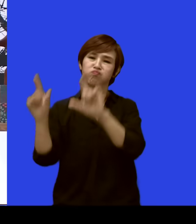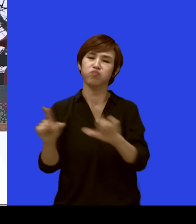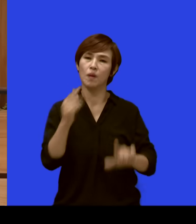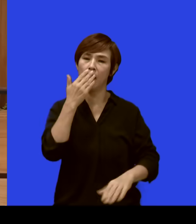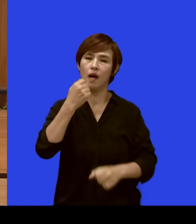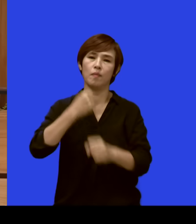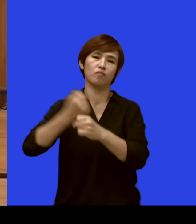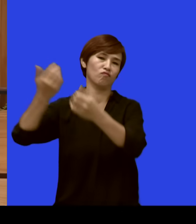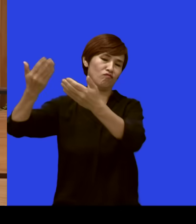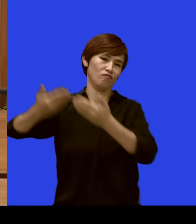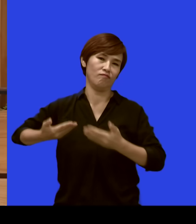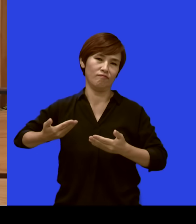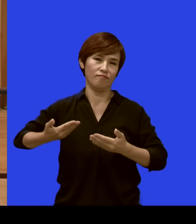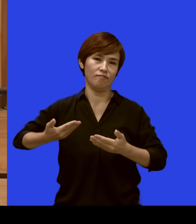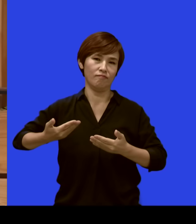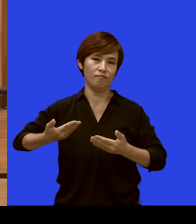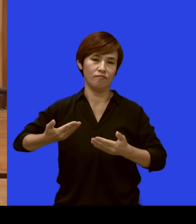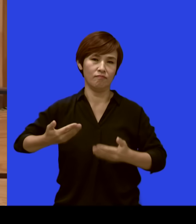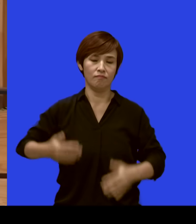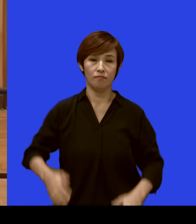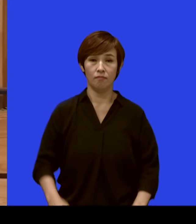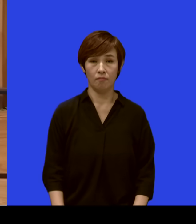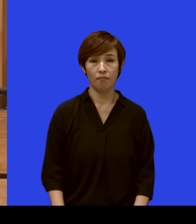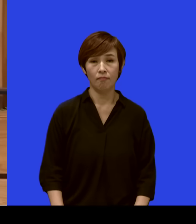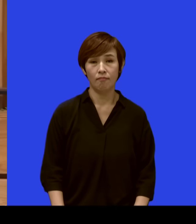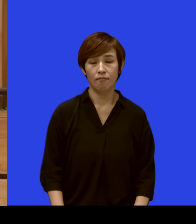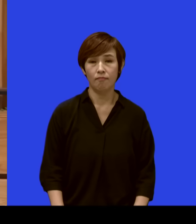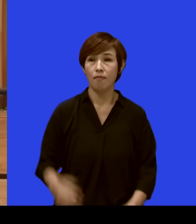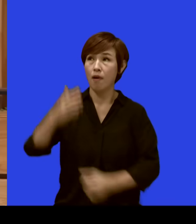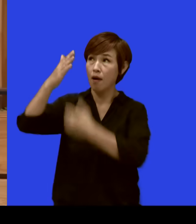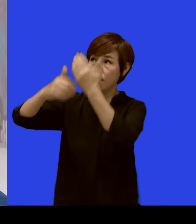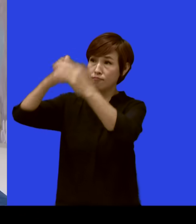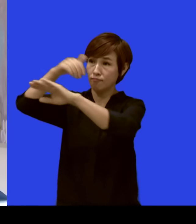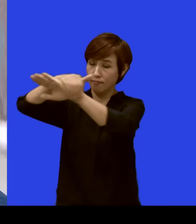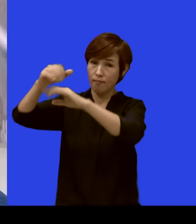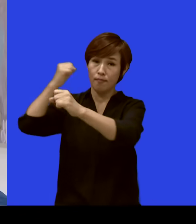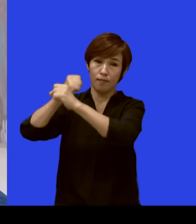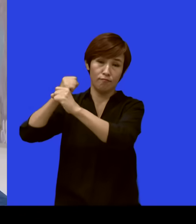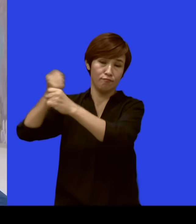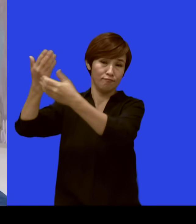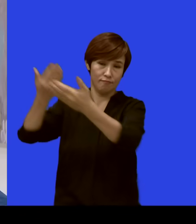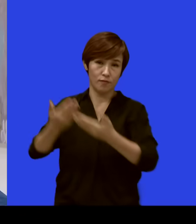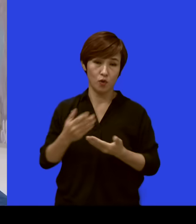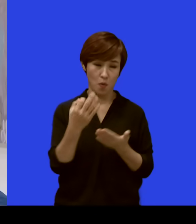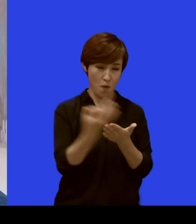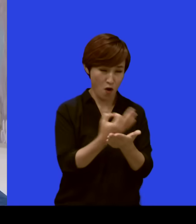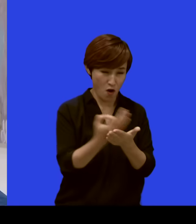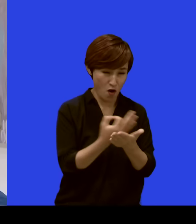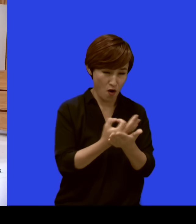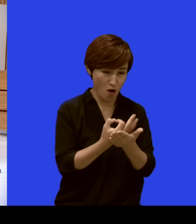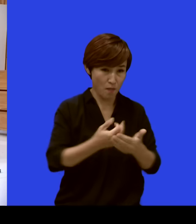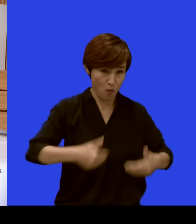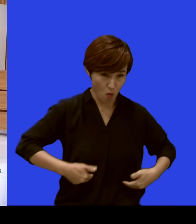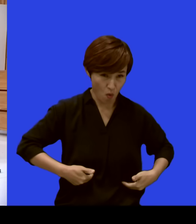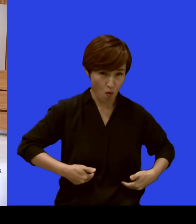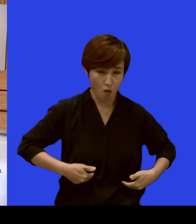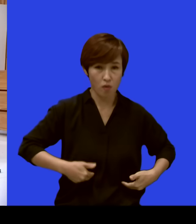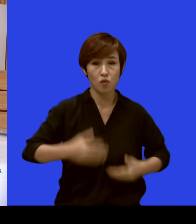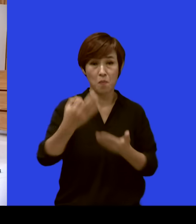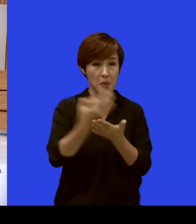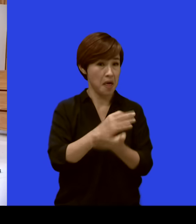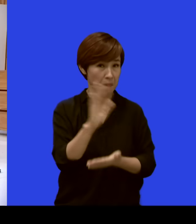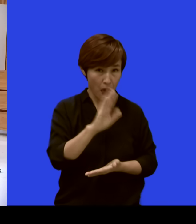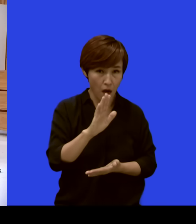아니라 그 똑같은 누리는 걸 어쨌든 다 누리고 계신 거 아니에요. 돈을 벌어서 했어야 될 일들을 남들이 해주는